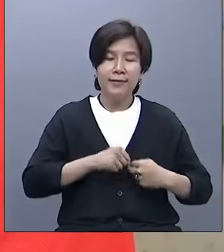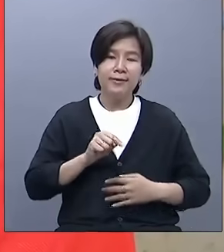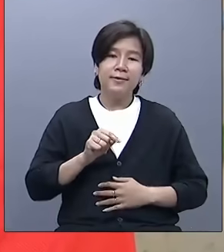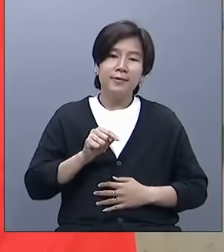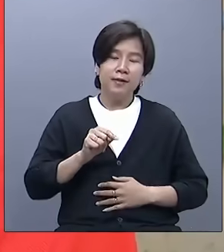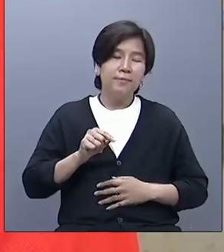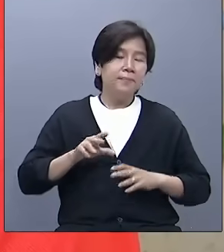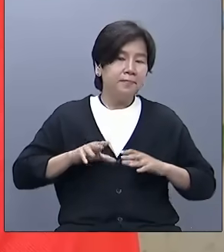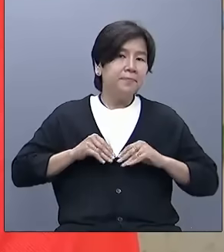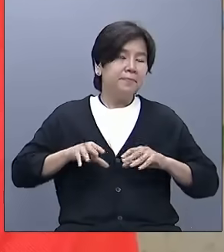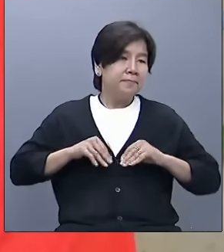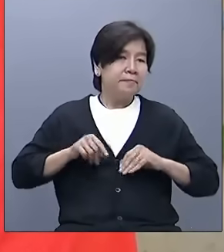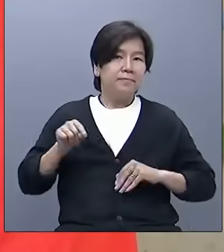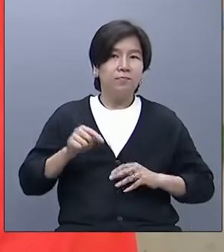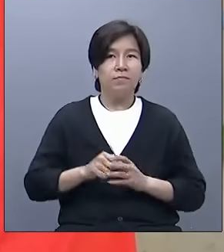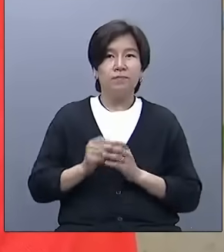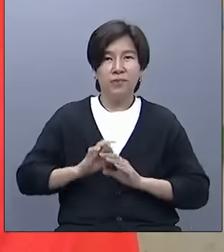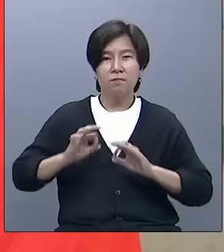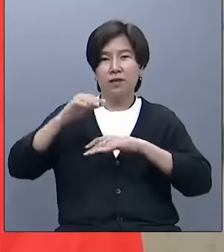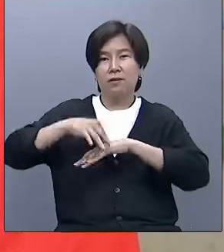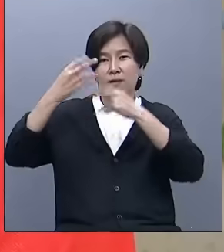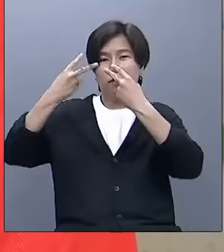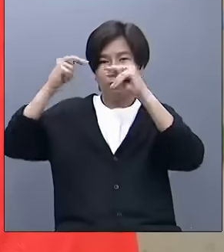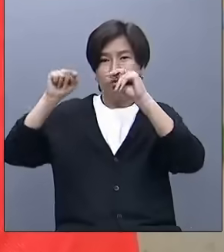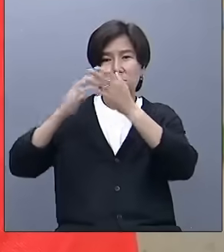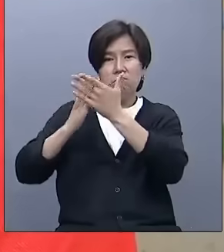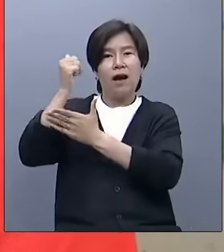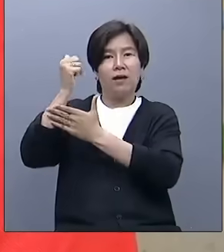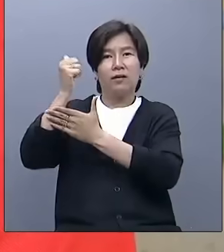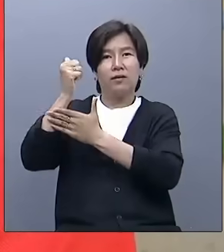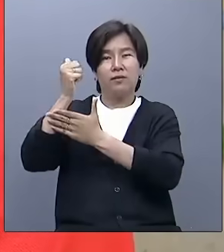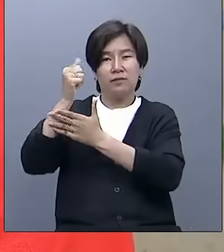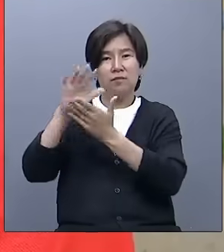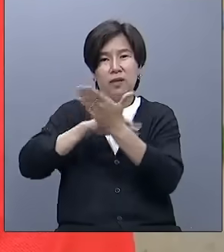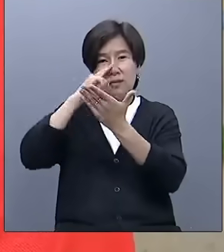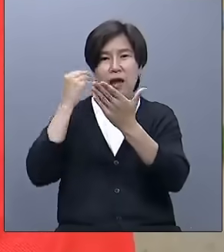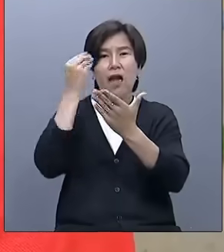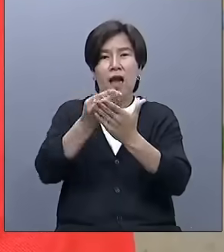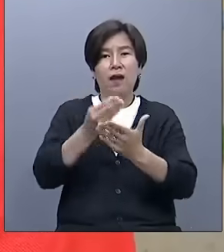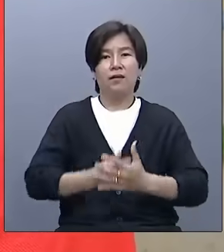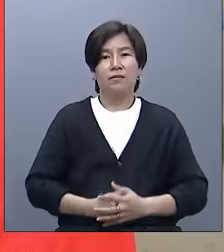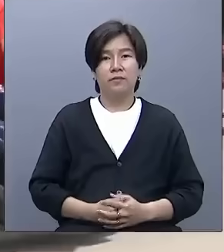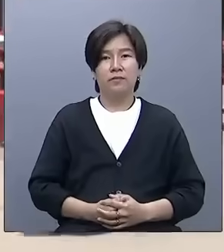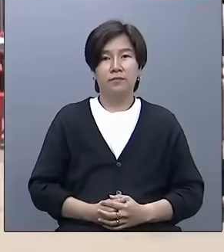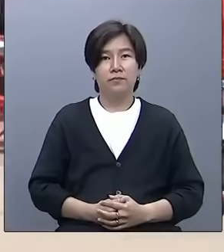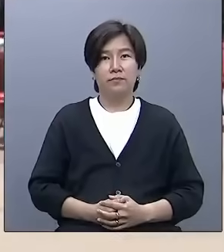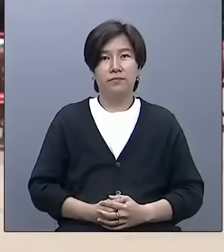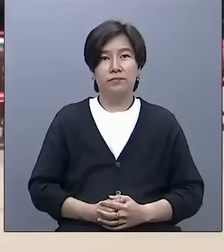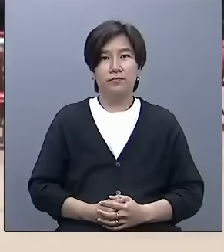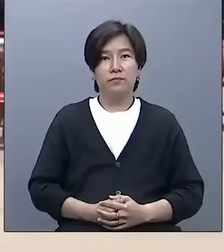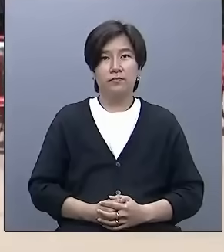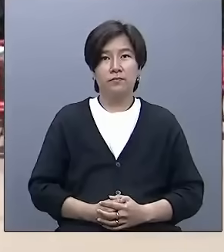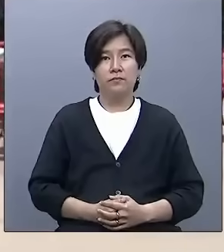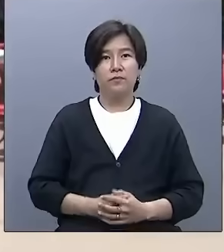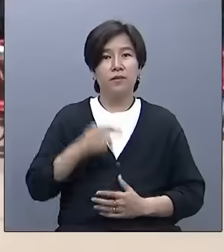ให้ได้เพื่อให้มีนายกของประเทศสักทีหนึ่ง ป้านาเนี่ยเป็น